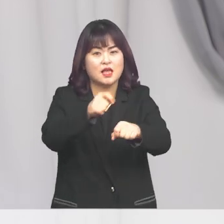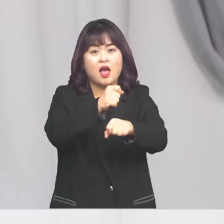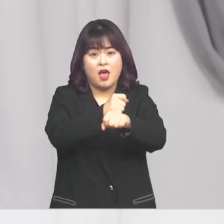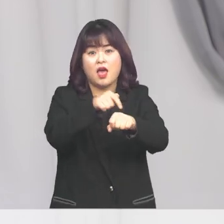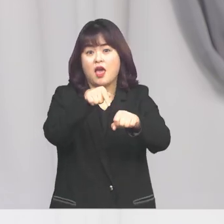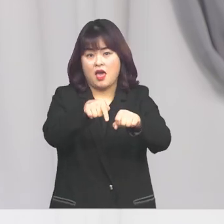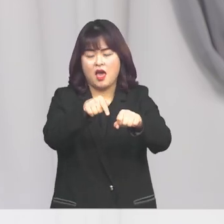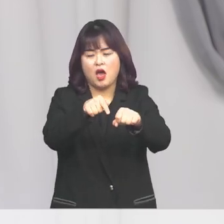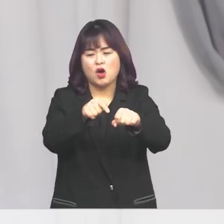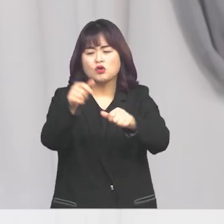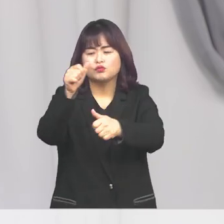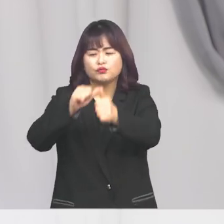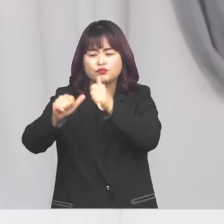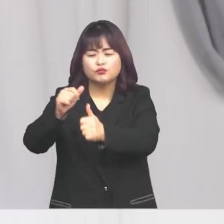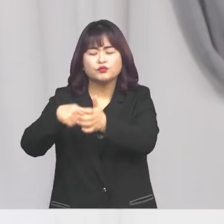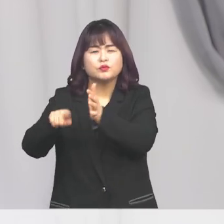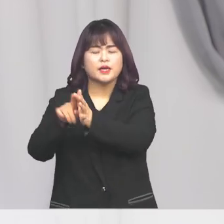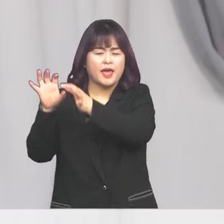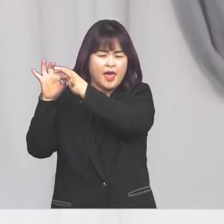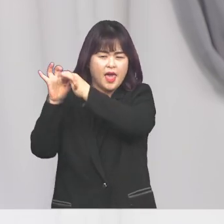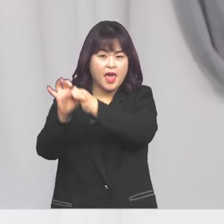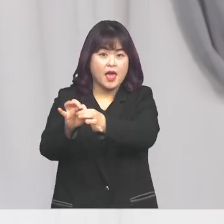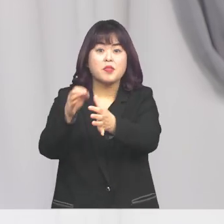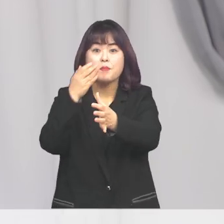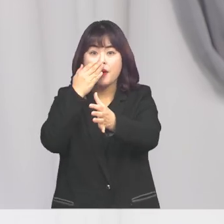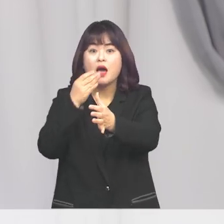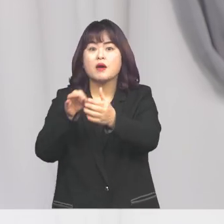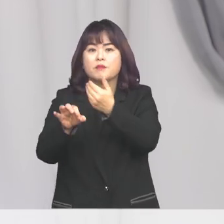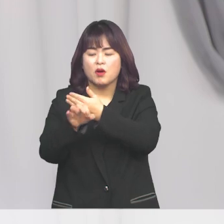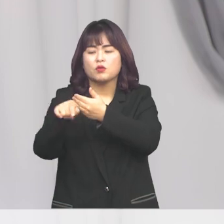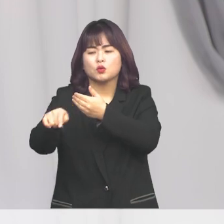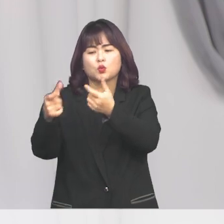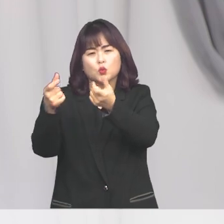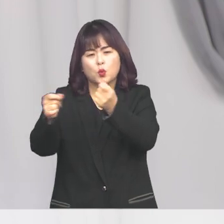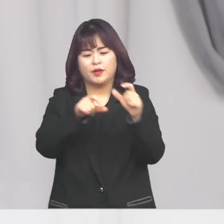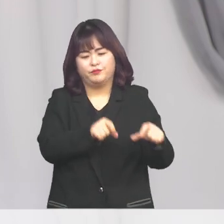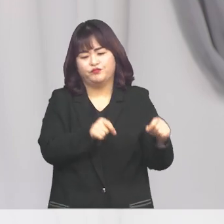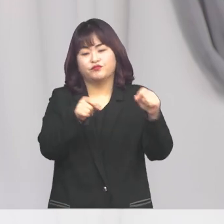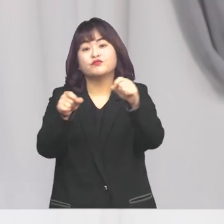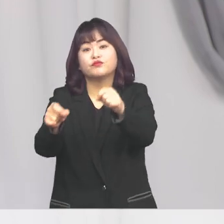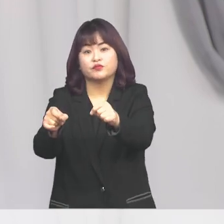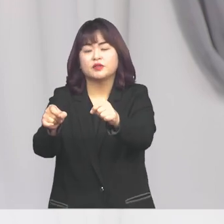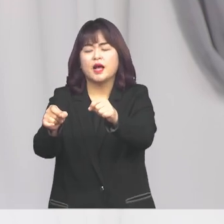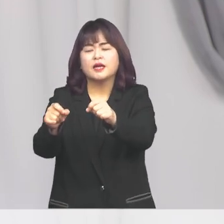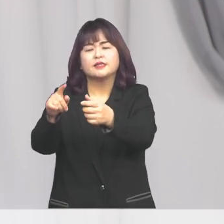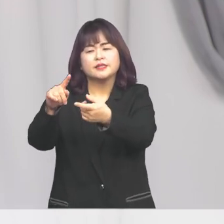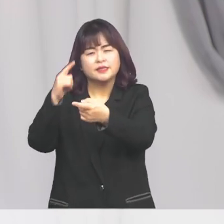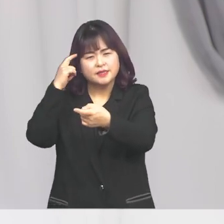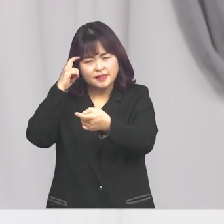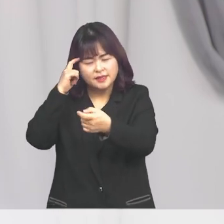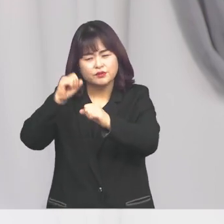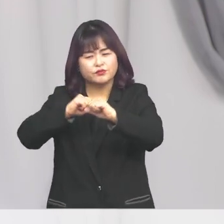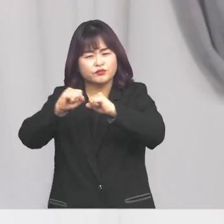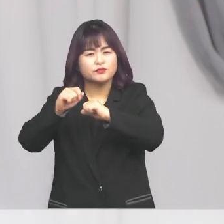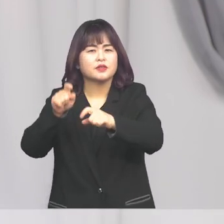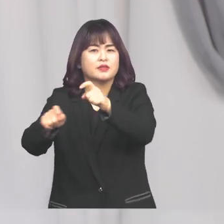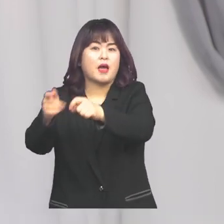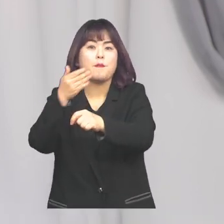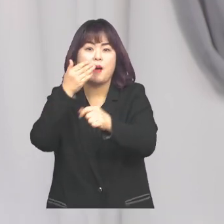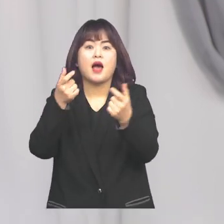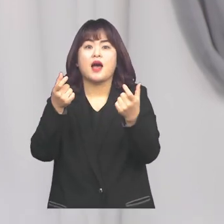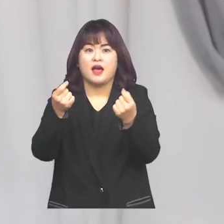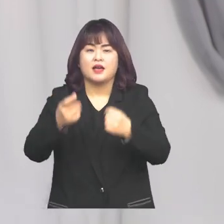실천이 후배들, 후손들에게 계속 이어져서 그들도 함께 우리의 의지대로 행동하고